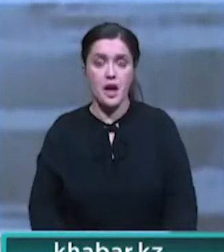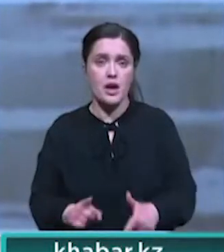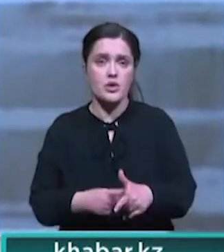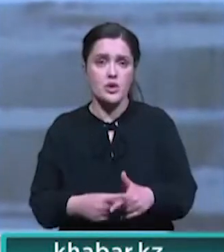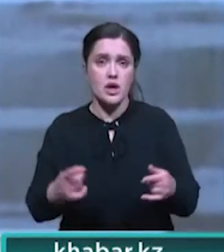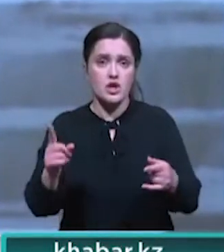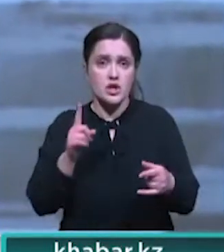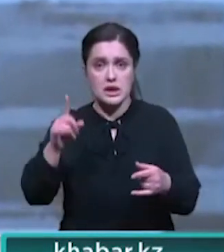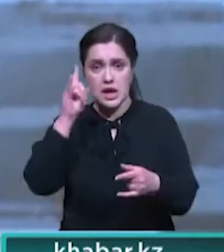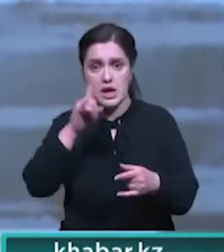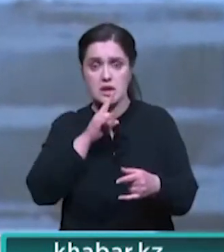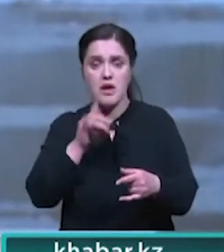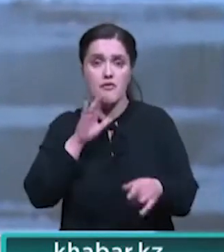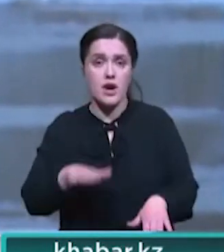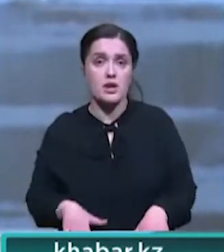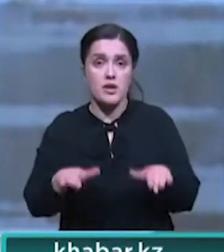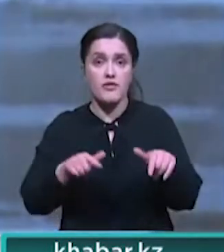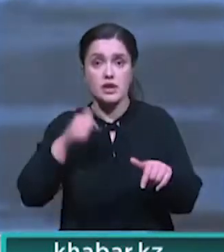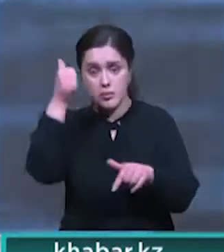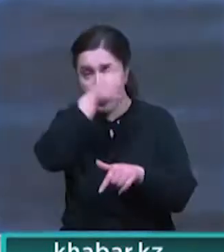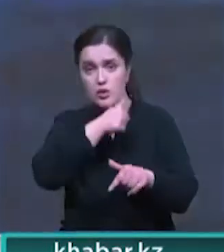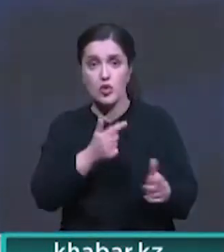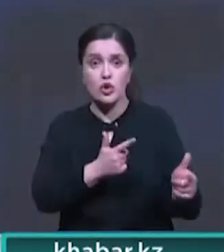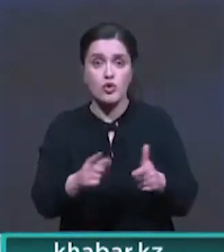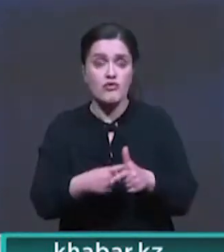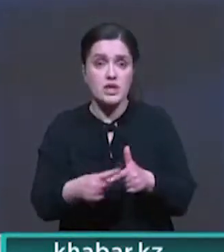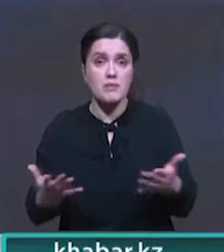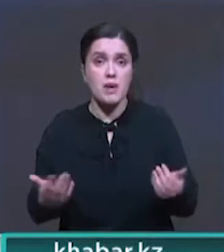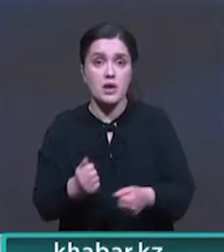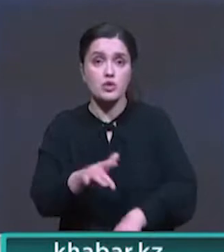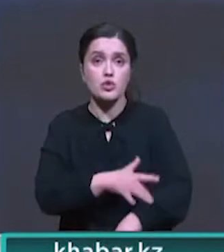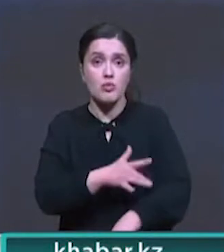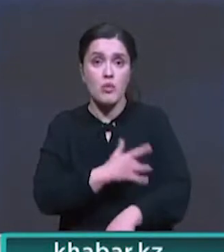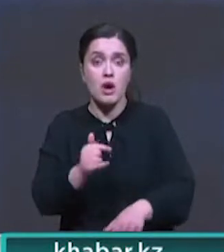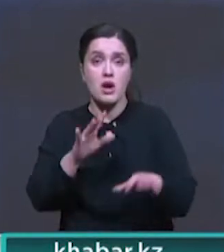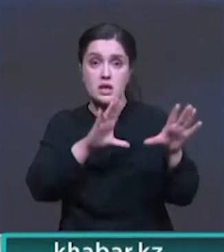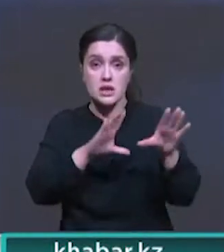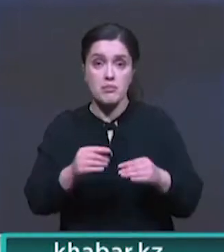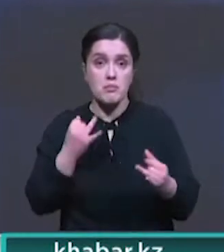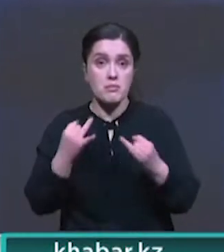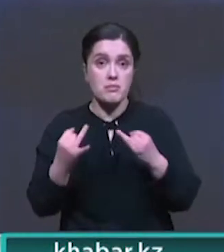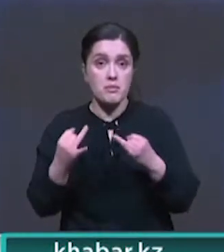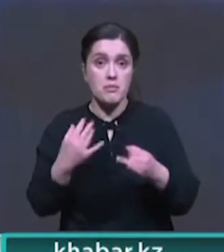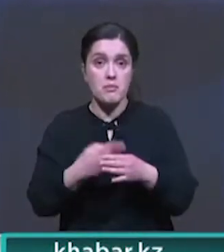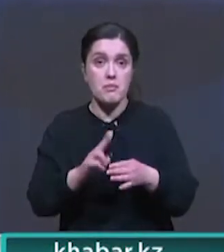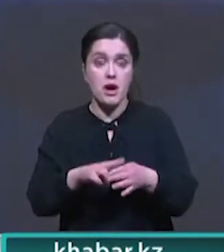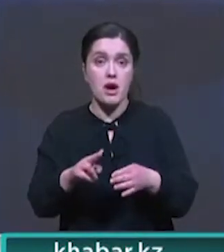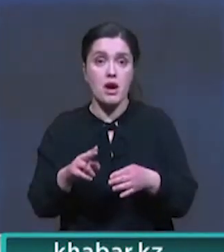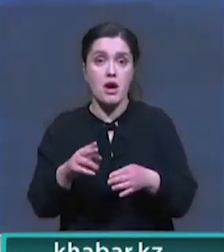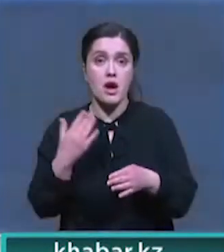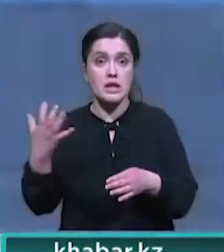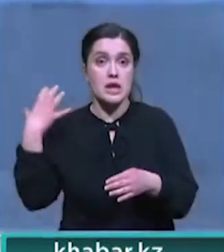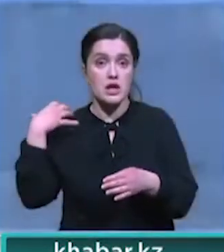Стоит ли ждать казахстанцам большой воды в этом году и готовы ли спасательные службы страны к активному снеготаянию, мы поговорим с Рустамбеком